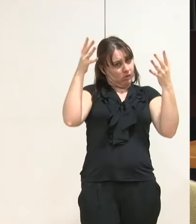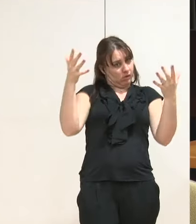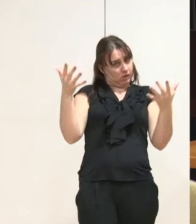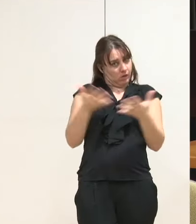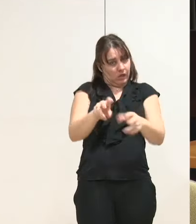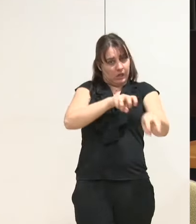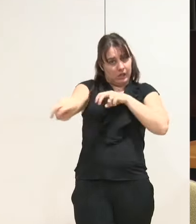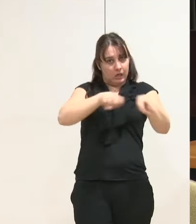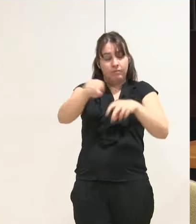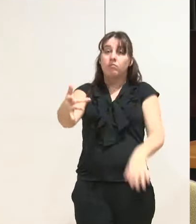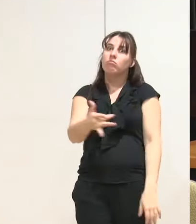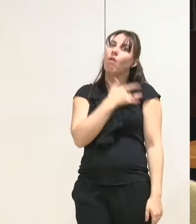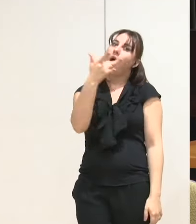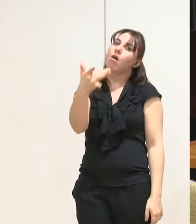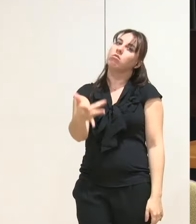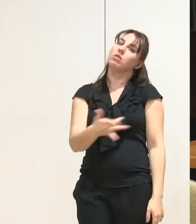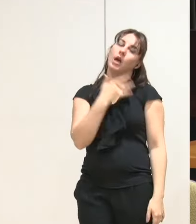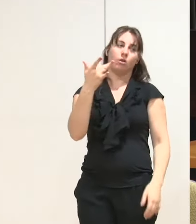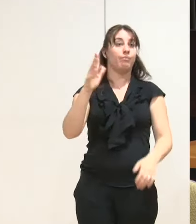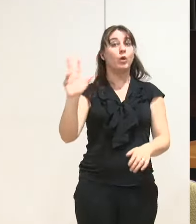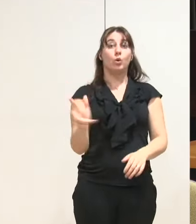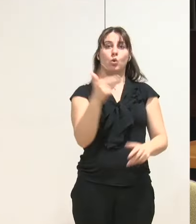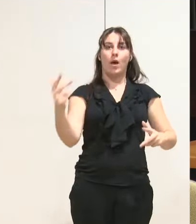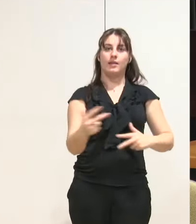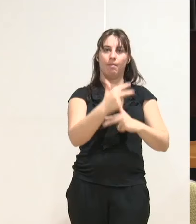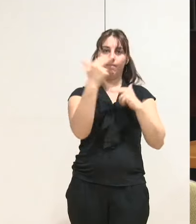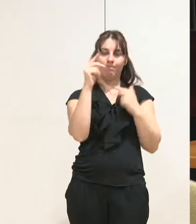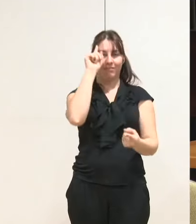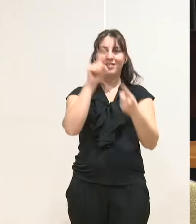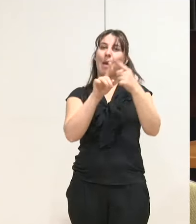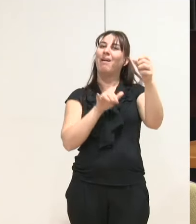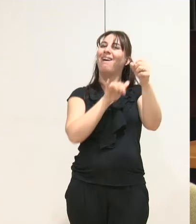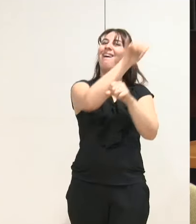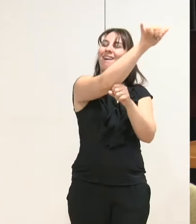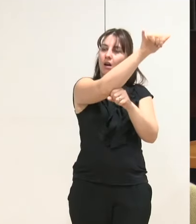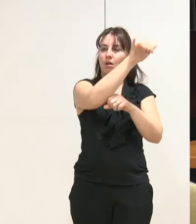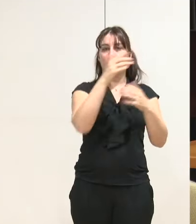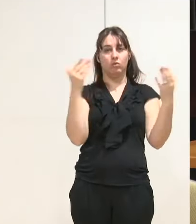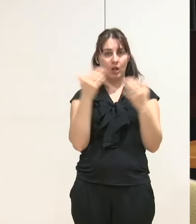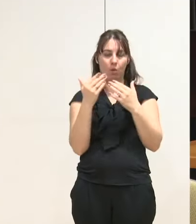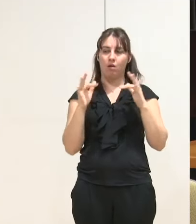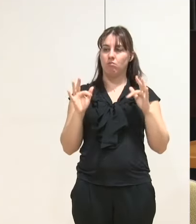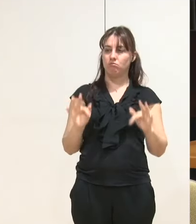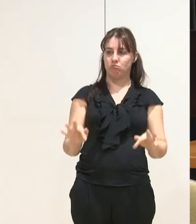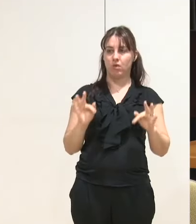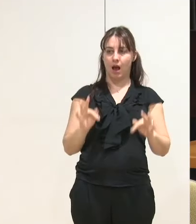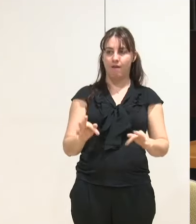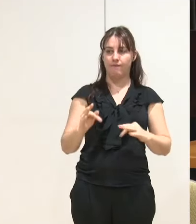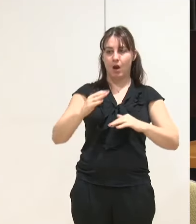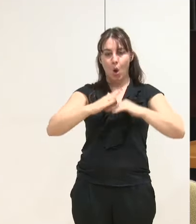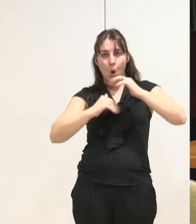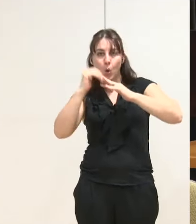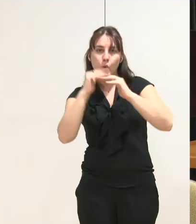était extrêmement intéressant et enfin le troisème temps de ce séjour concerernit le temps de construction de possibles